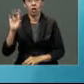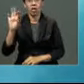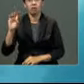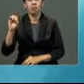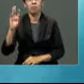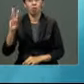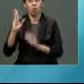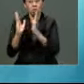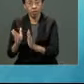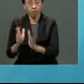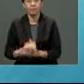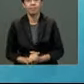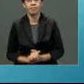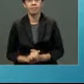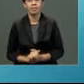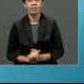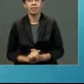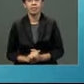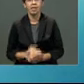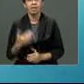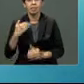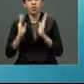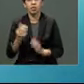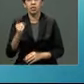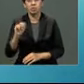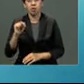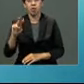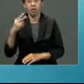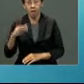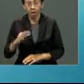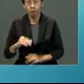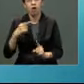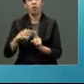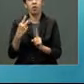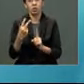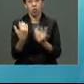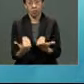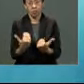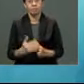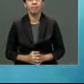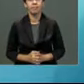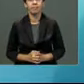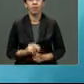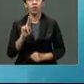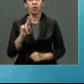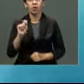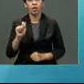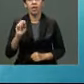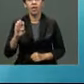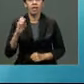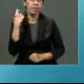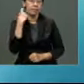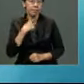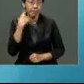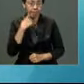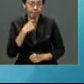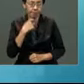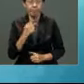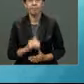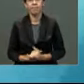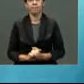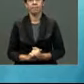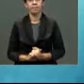196รายสะสมนะครับก็มี12รายแล้วแล้วมาบวก2รายในวันนี้ UAE หรือสหรัฐอาหรับ